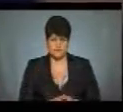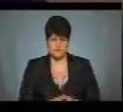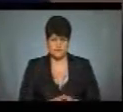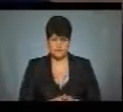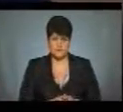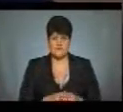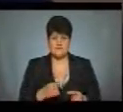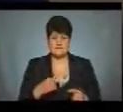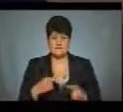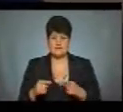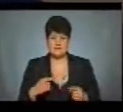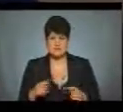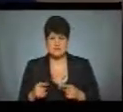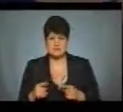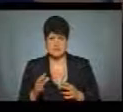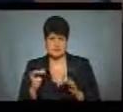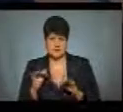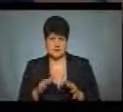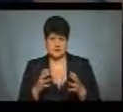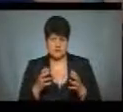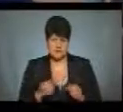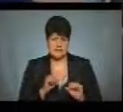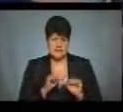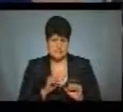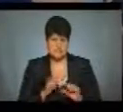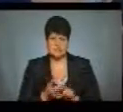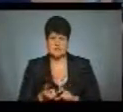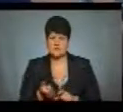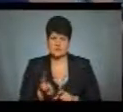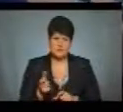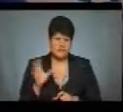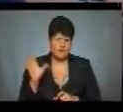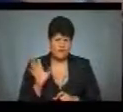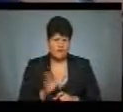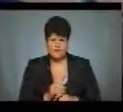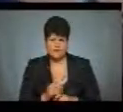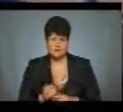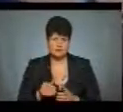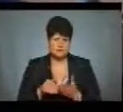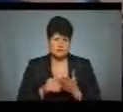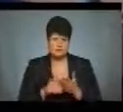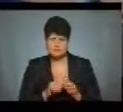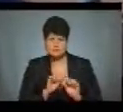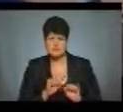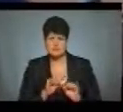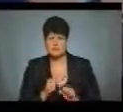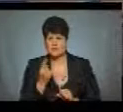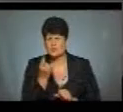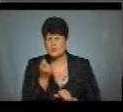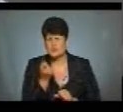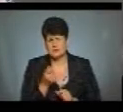гарно тащив. Нападаючі дуже старались, і захисники майже всі атаки виносили. Тільки одну там протопили легенько